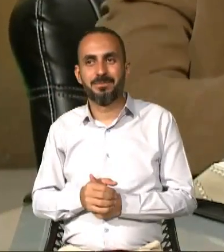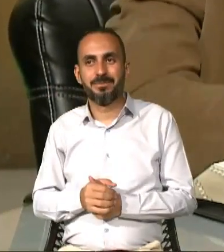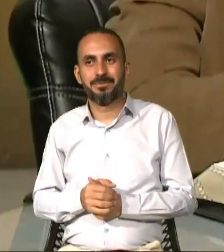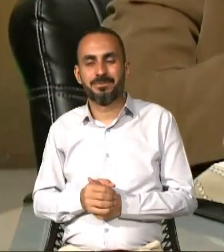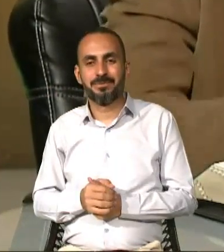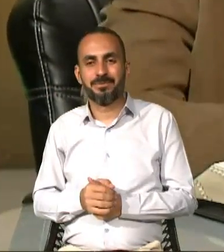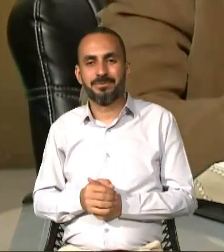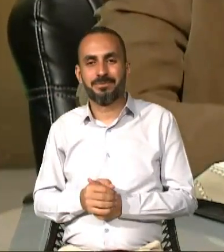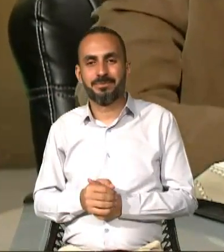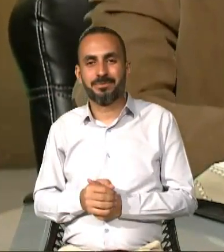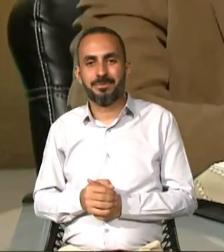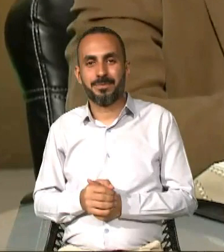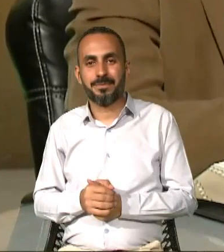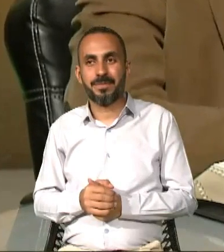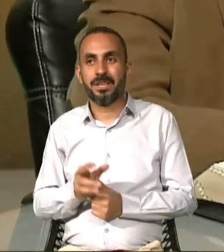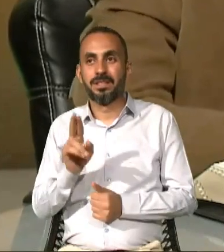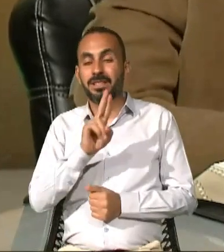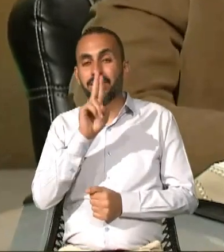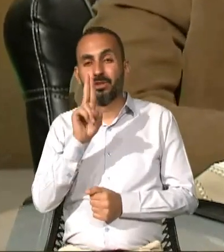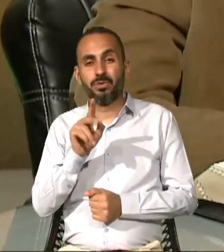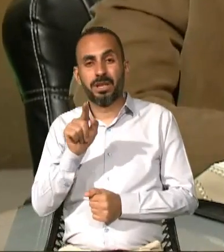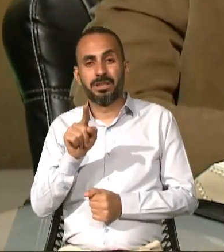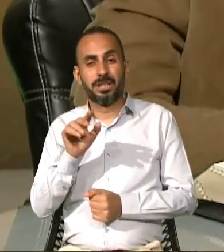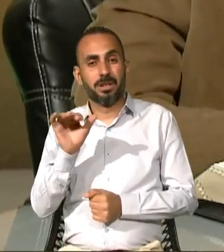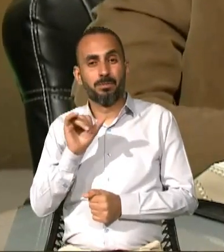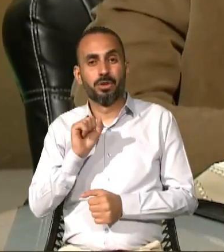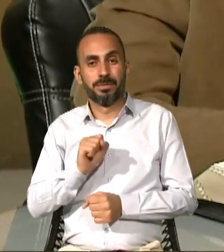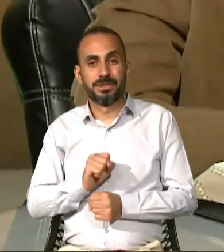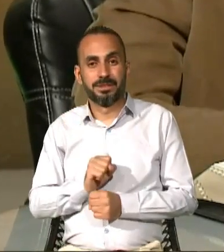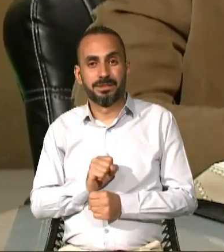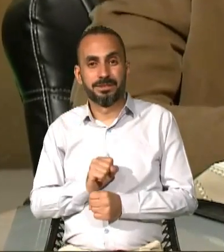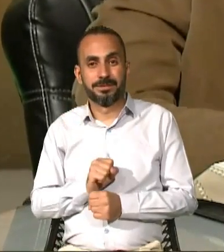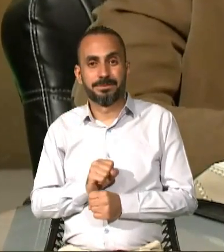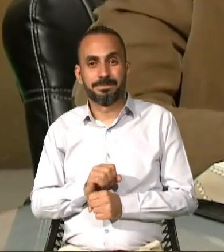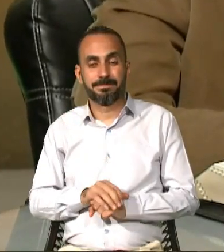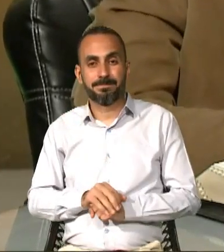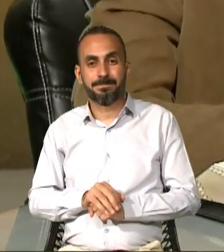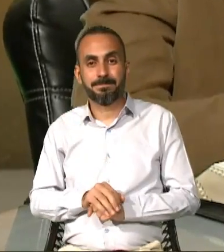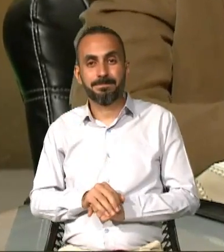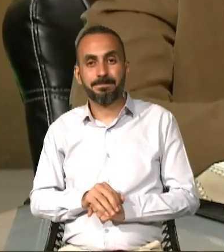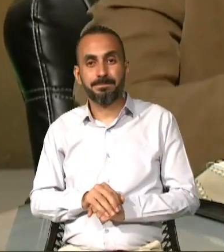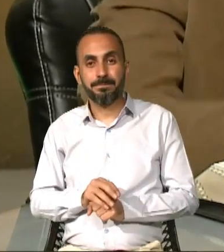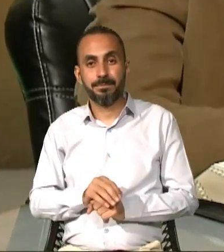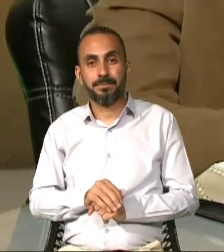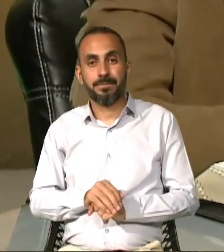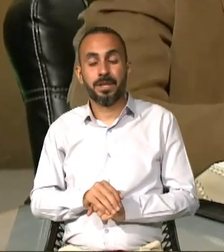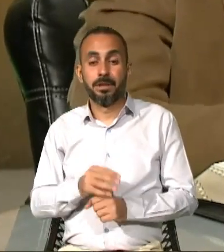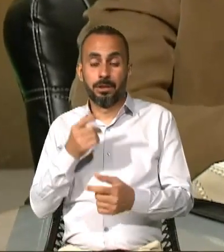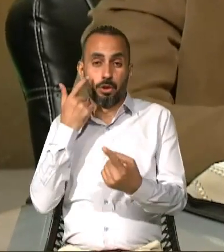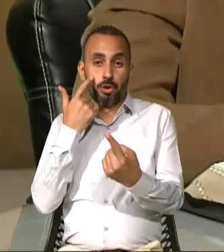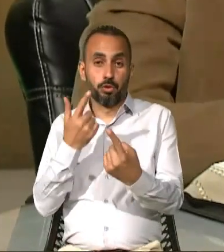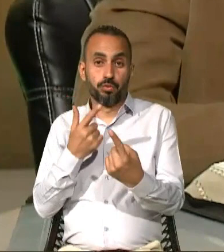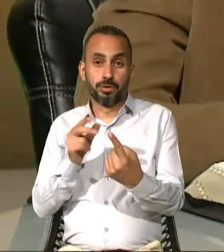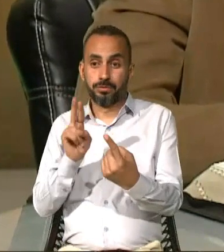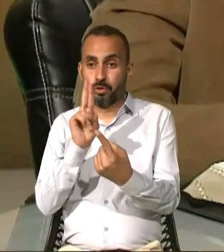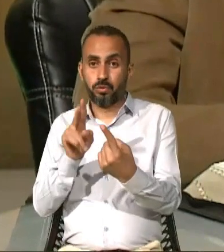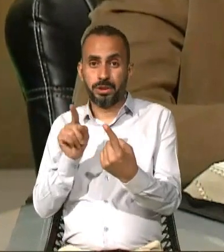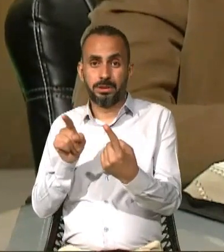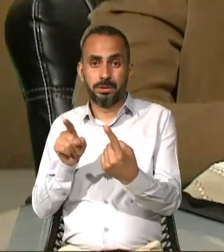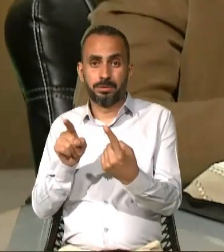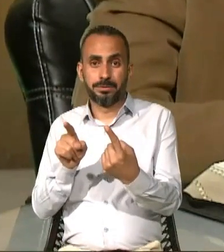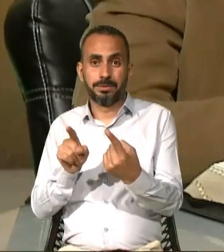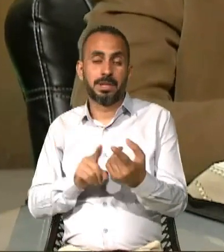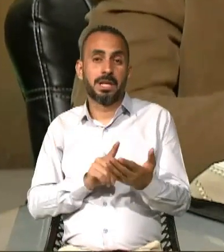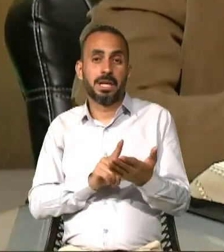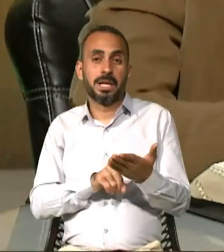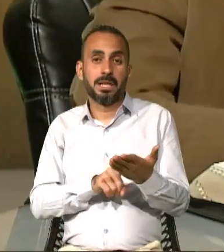الرب من اجله. سؤال اخويا عريان الحقيقه ده مهم. ايوه ده مهم ومهم ومهم يعني. طيب بص يا منى، لازم